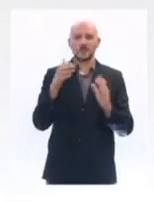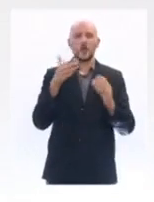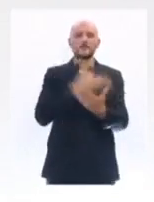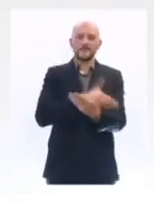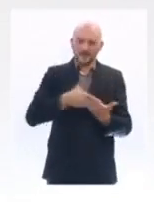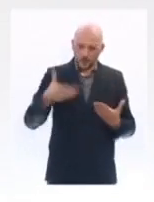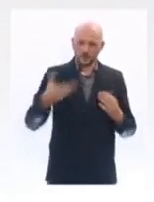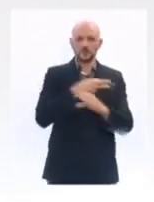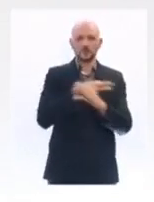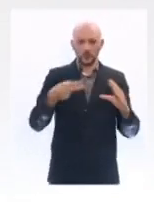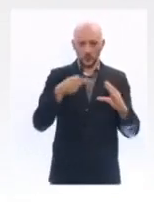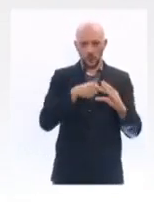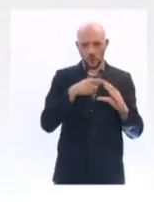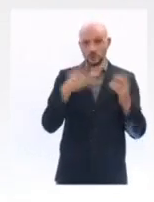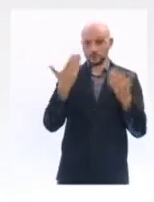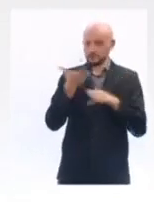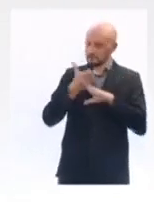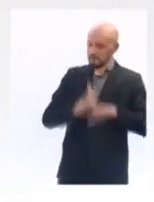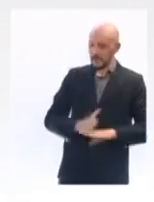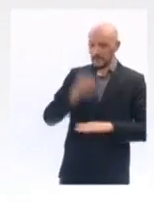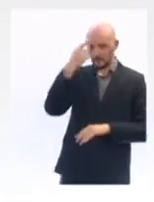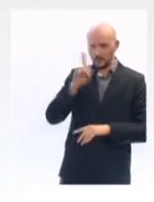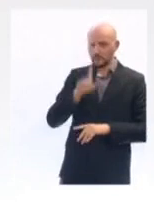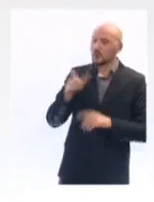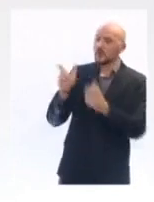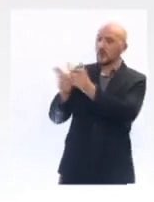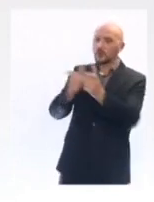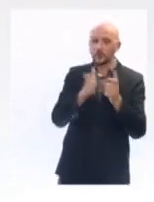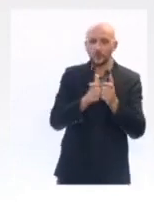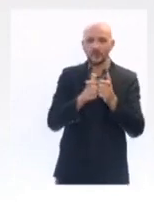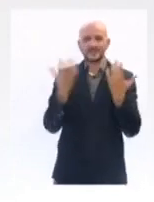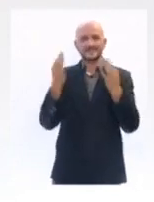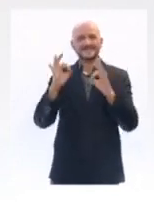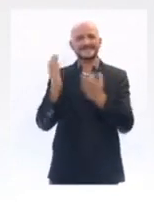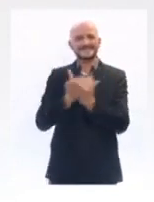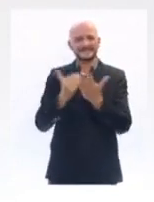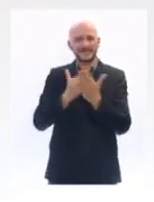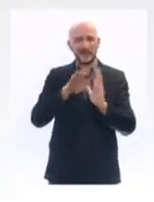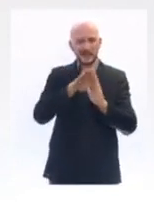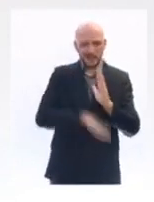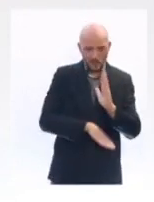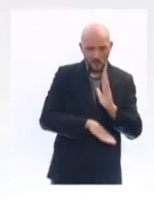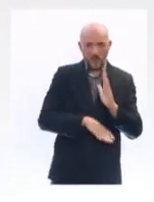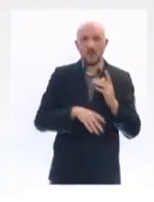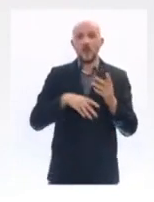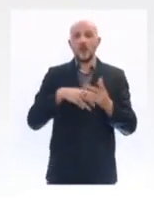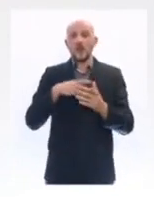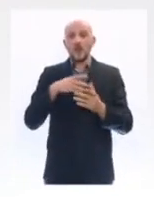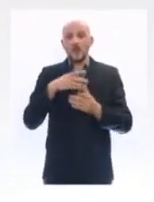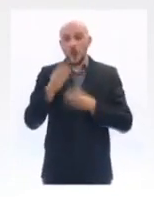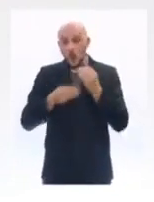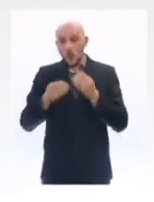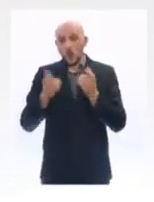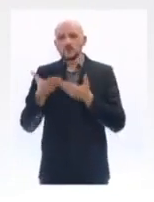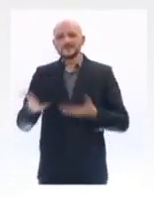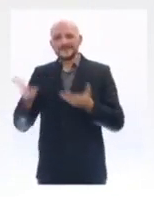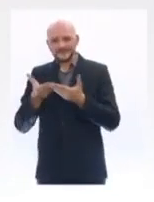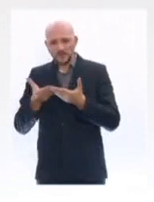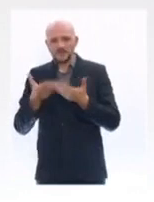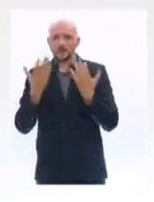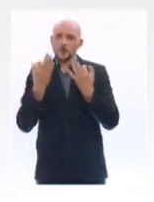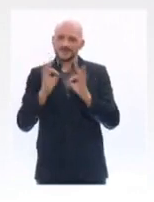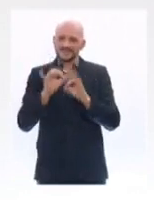raison qu'aucune entreprise en France, confrontée aux difficultés économiques, ne trouve pas une solution de trésorerie. C'est l'engagement qui avait été